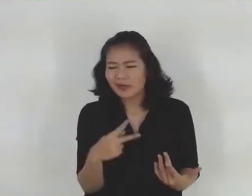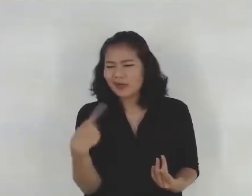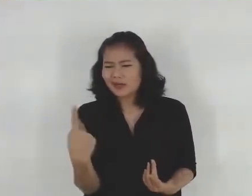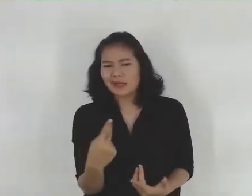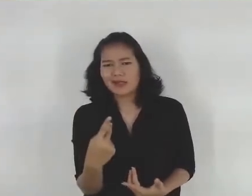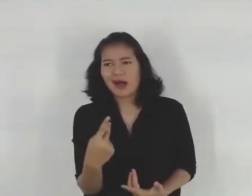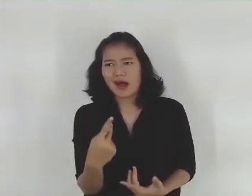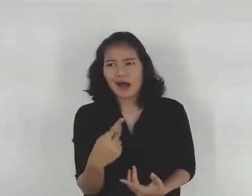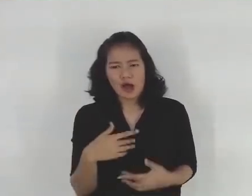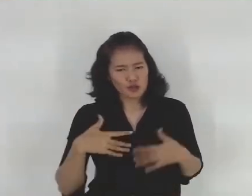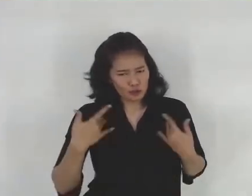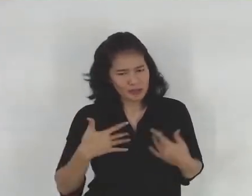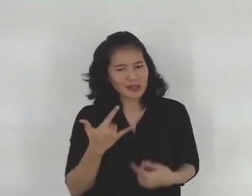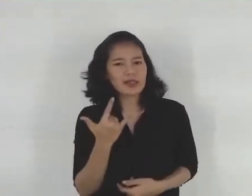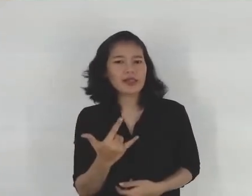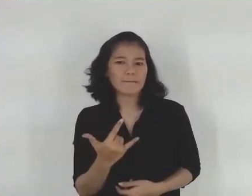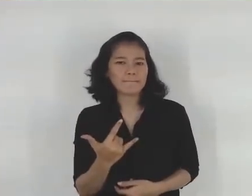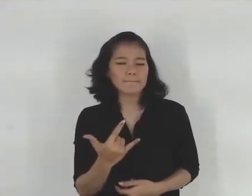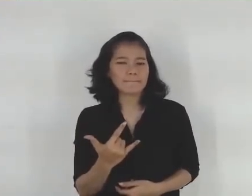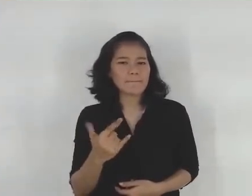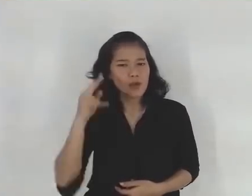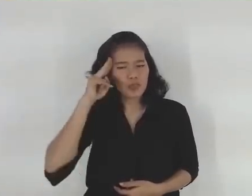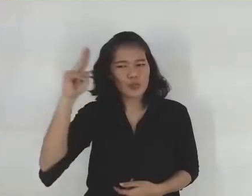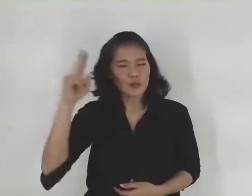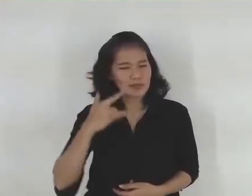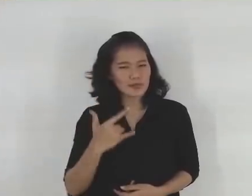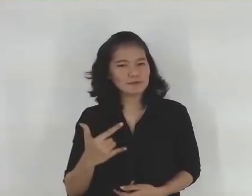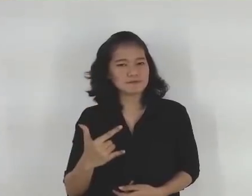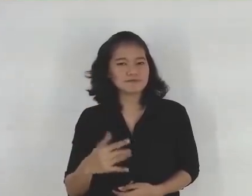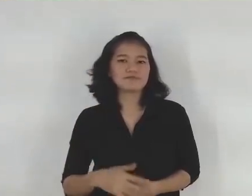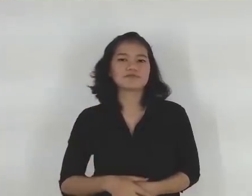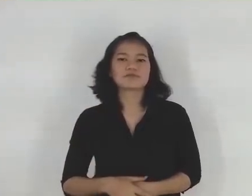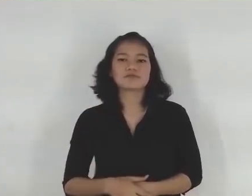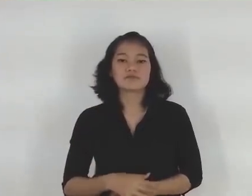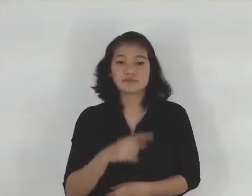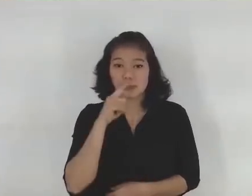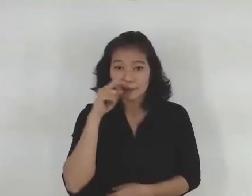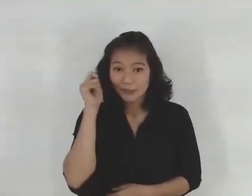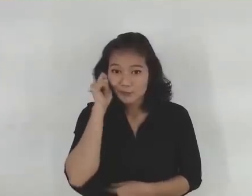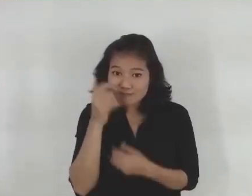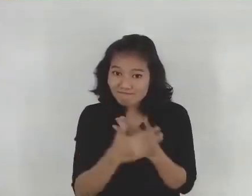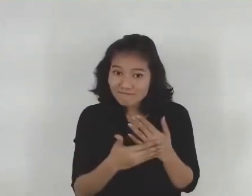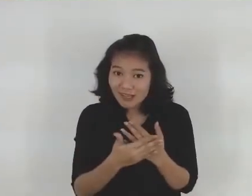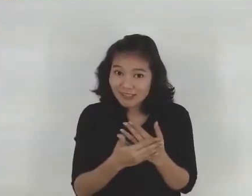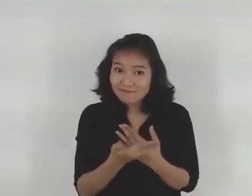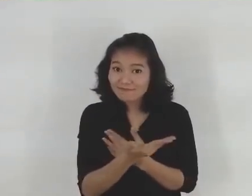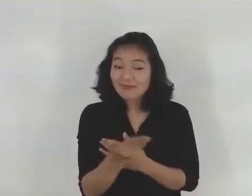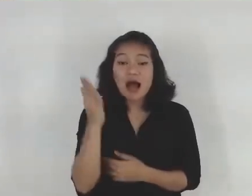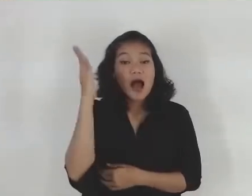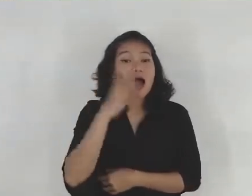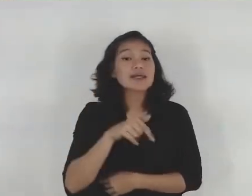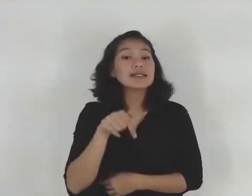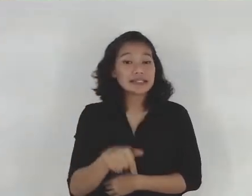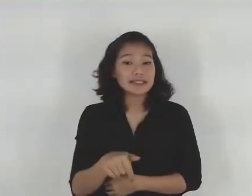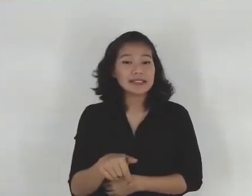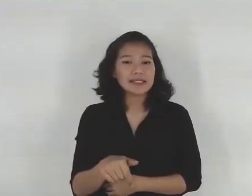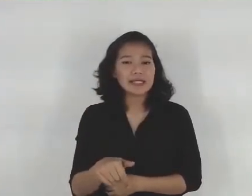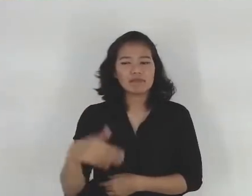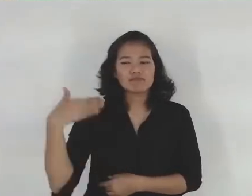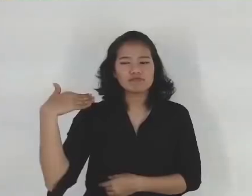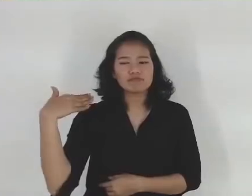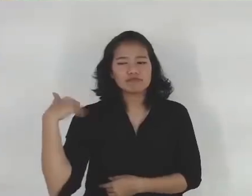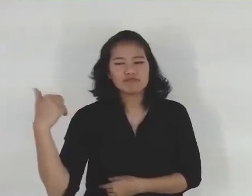tidak mengubah sukacita di dalam Tuhan Bapak Ibu yang terkasih pada hari ini juga kita diingatkan